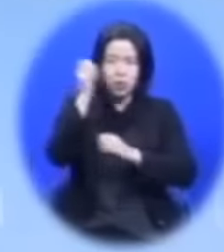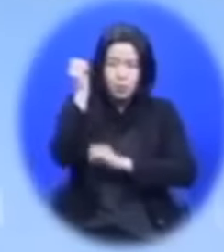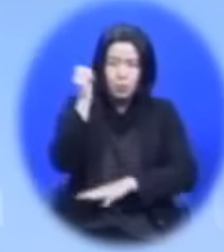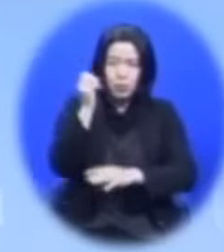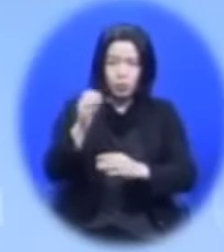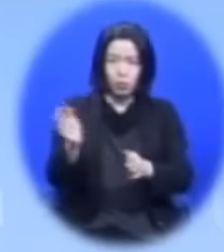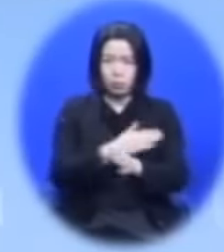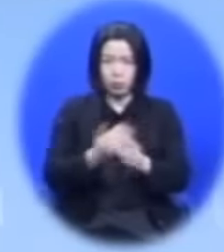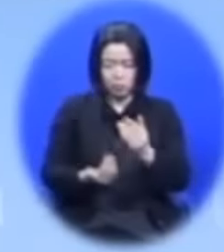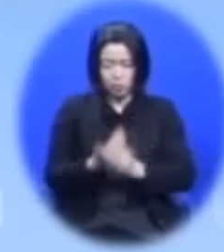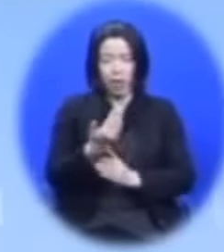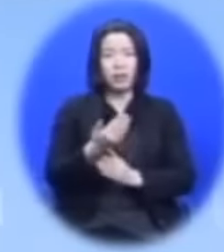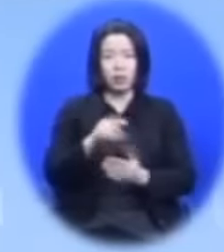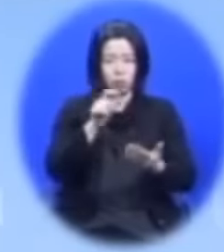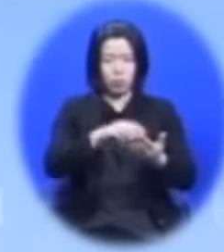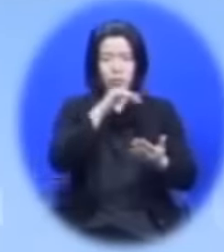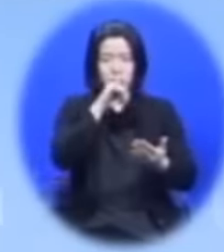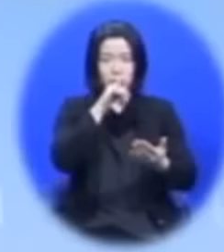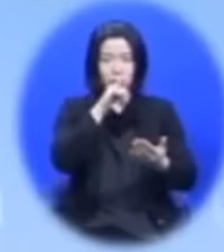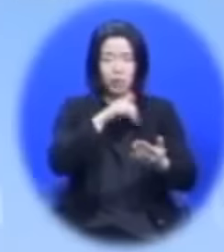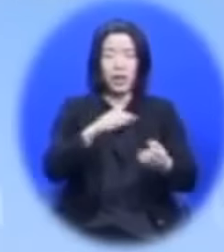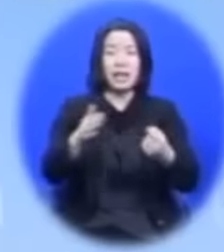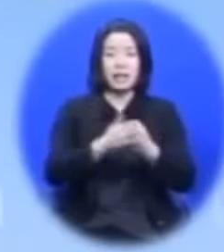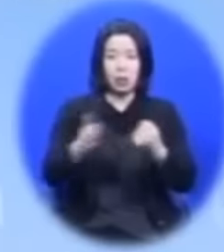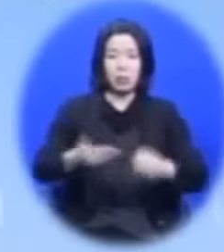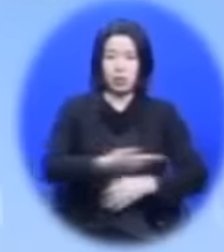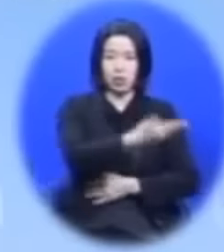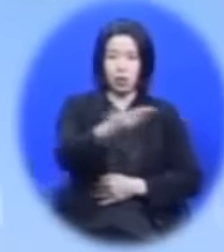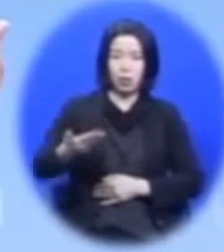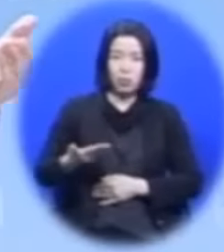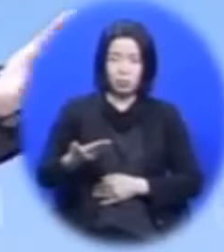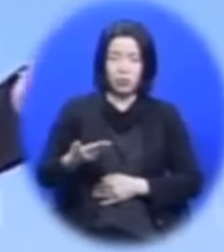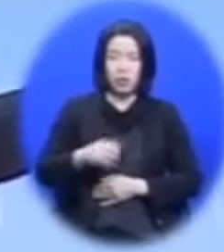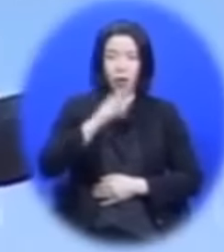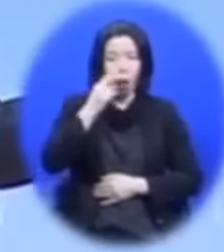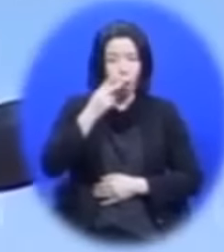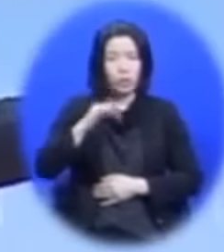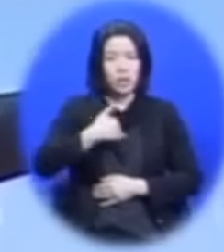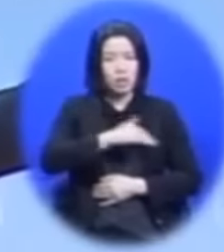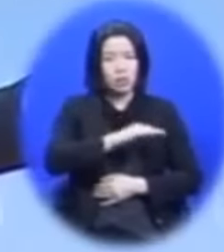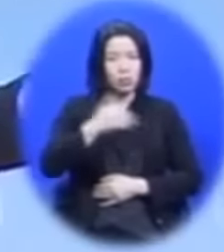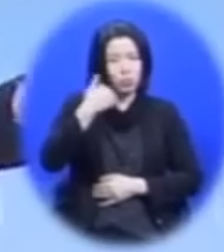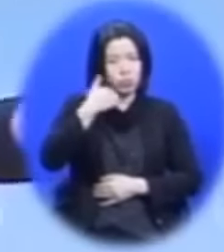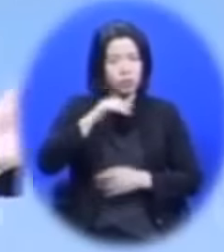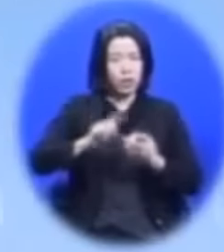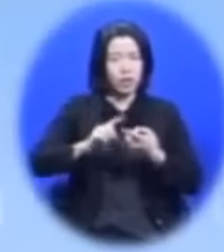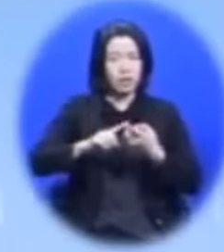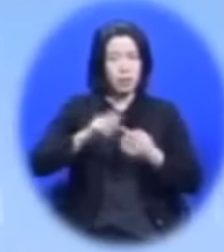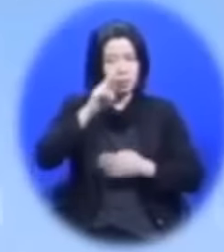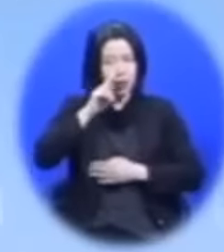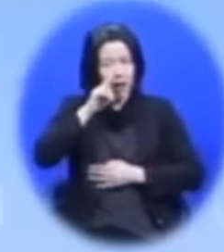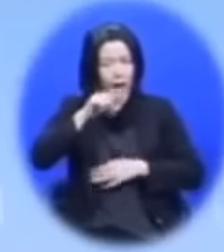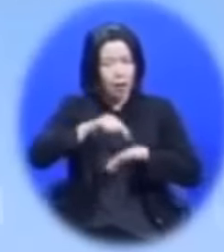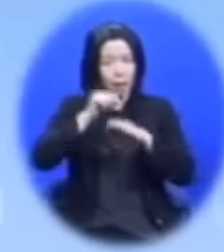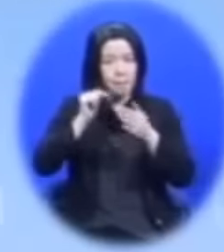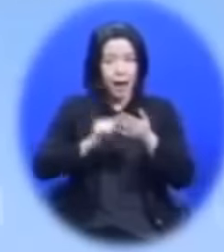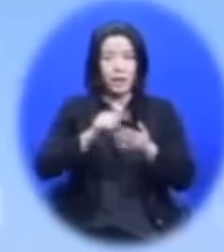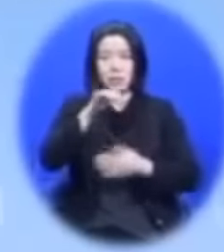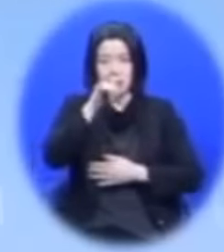뿌리에서 나왔다고 말합니다. 그러므로 여러분이 혹시 누구에게 대해서 시기하고 질투하는 마음이